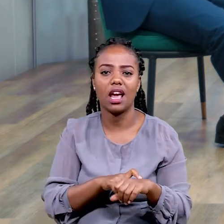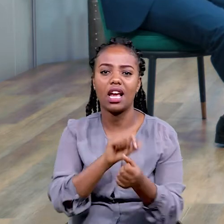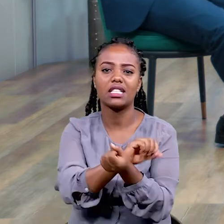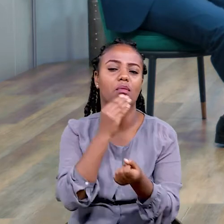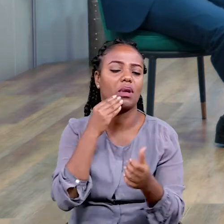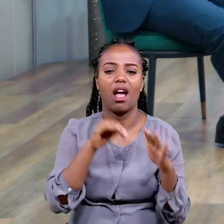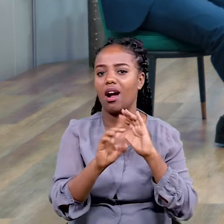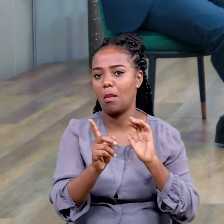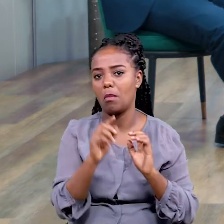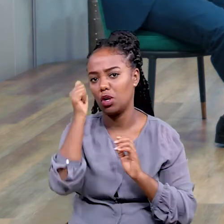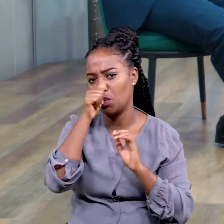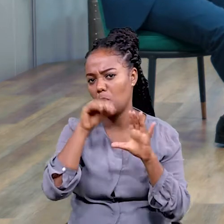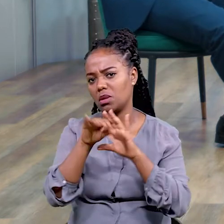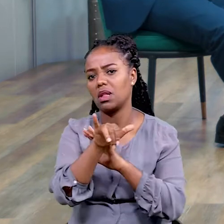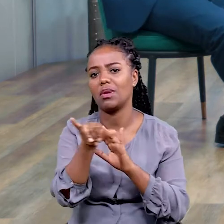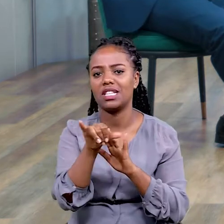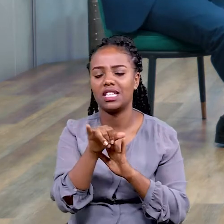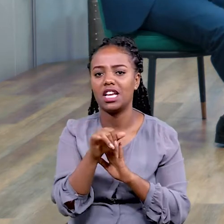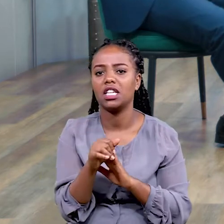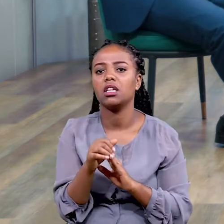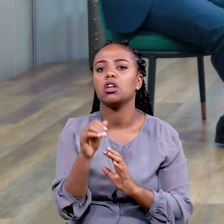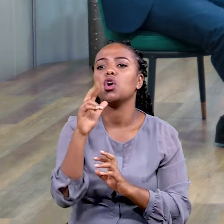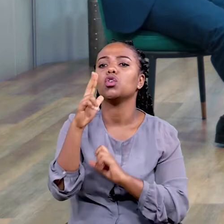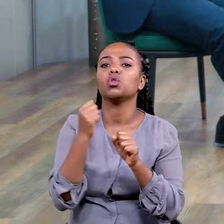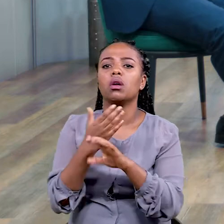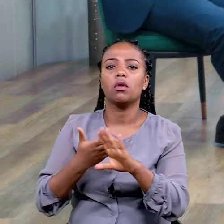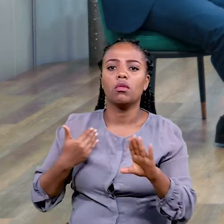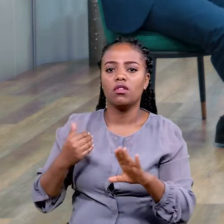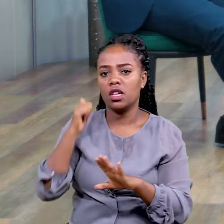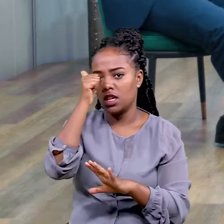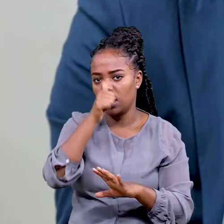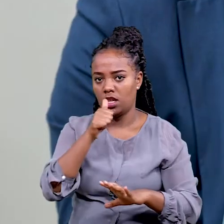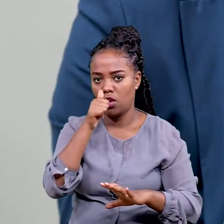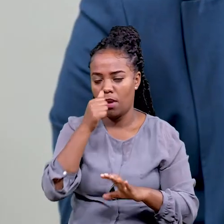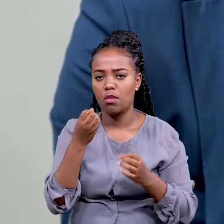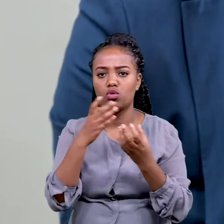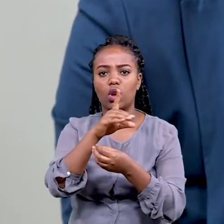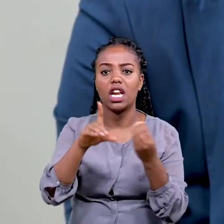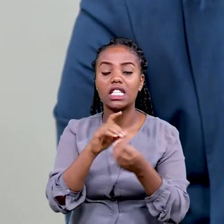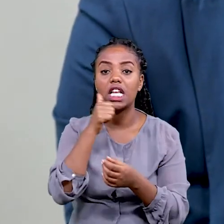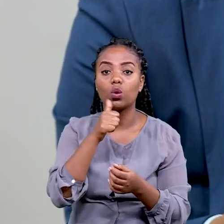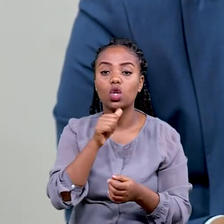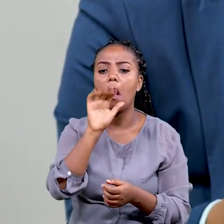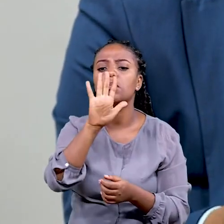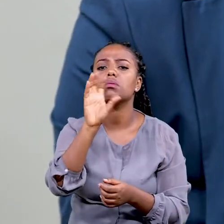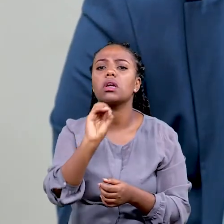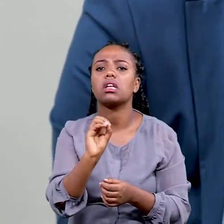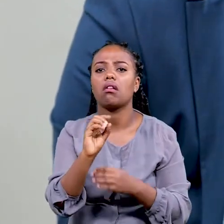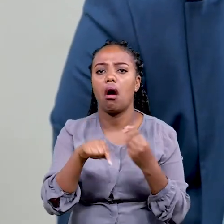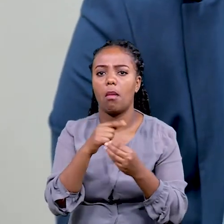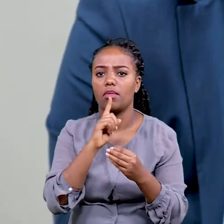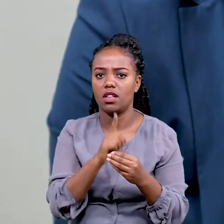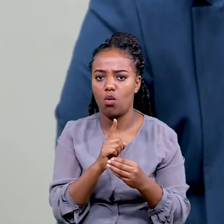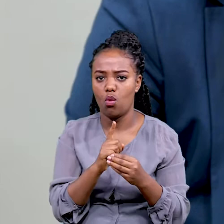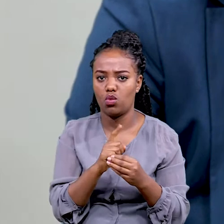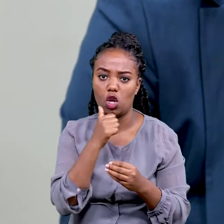ሂስቶሪካልም ኢትዮጵያም ተመሳሳይ ነው። የሆነ ሰዓት ላይ አንድ ሶስት ዓመት በፊት ሁ የኢትዮጵያን የሁሉንም ክልሎች ሲይዘን የሴቶች ስነ 5% አካባቢ